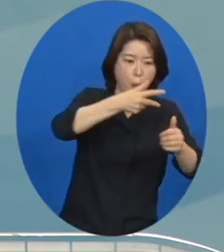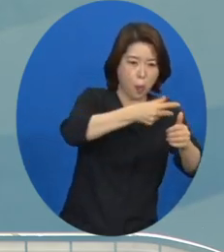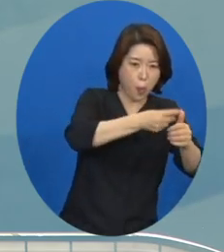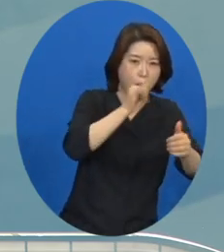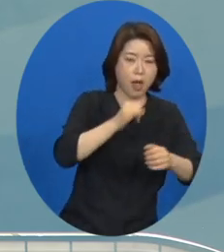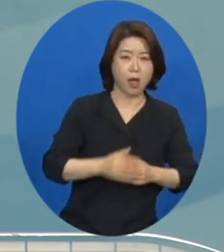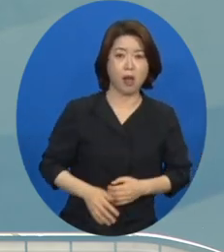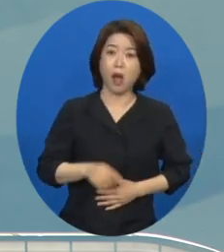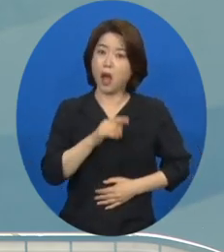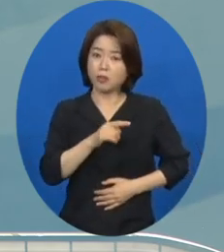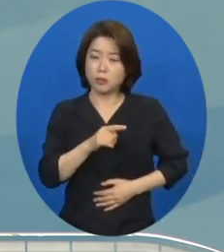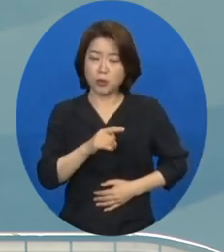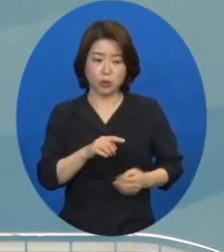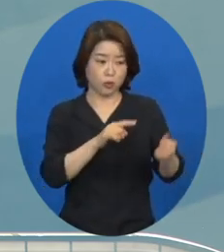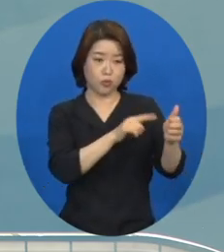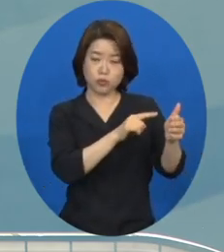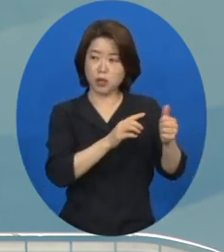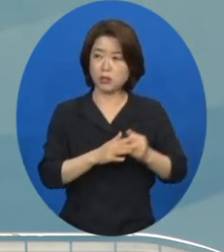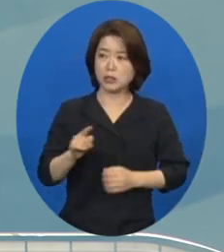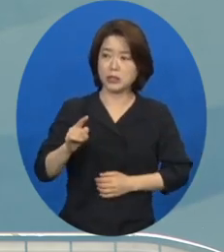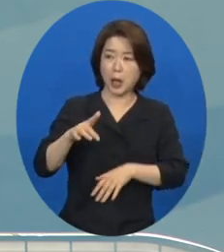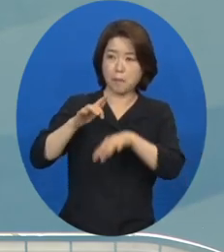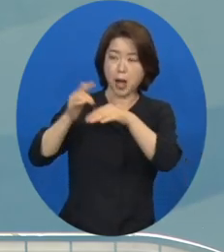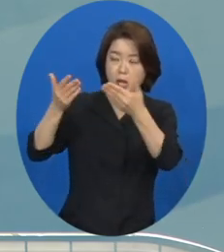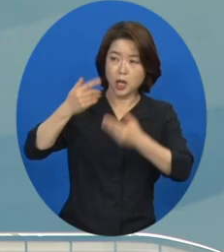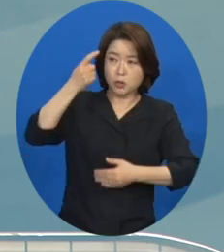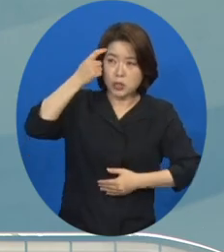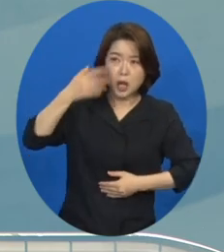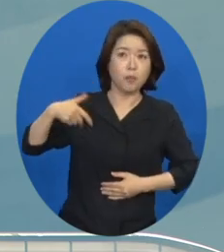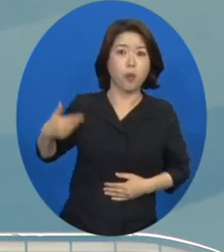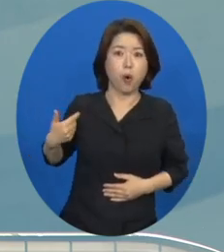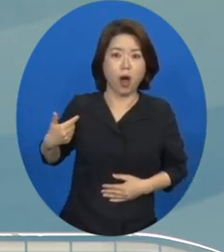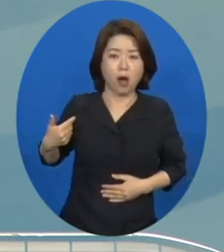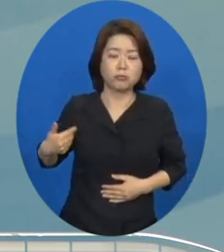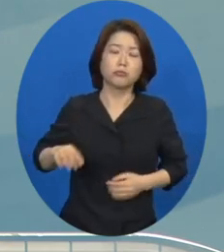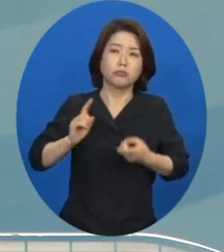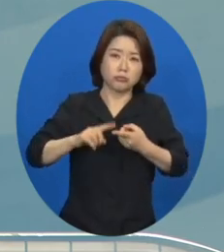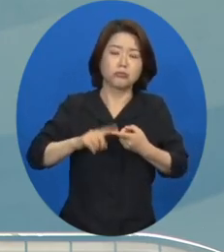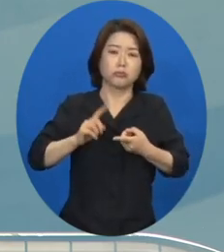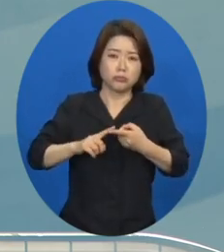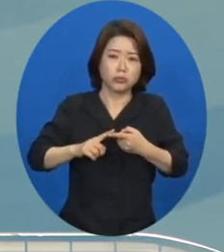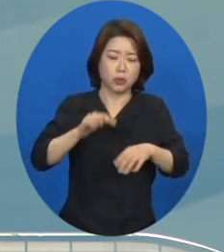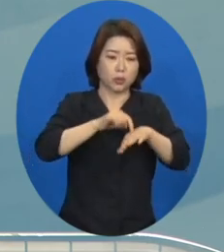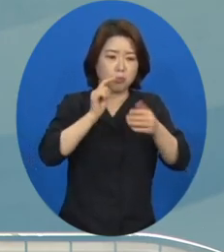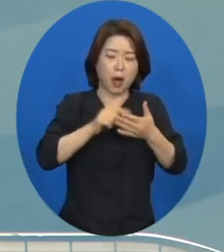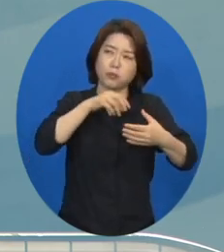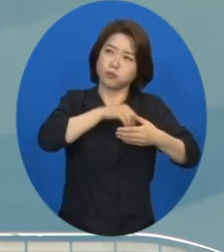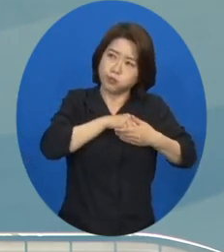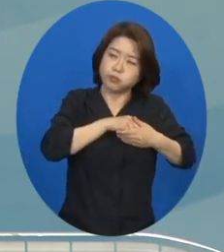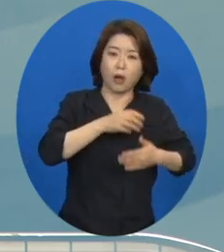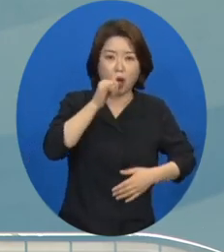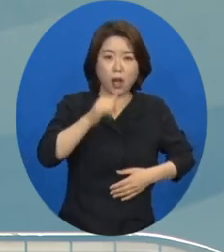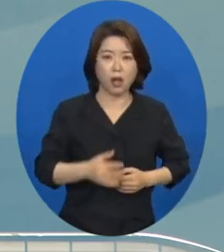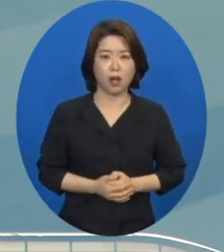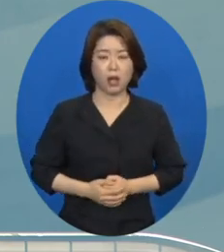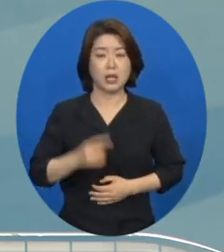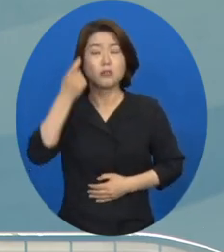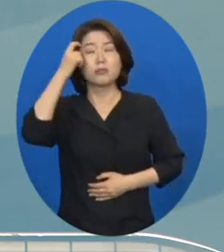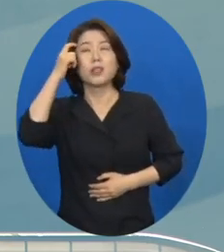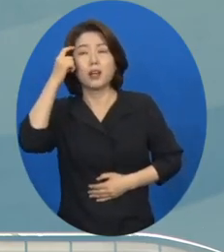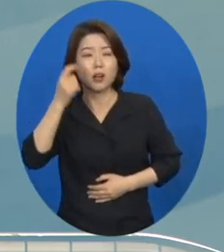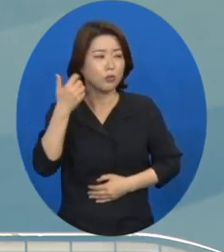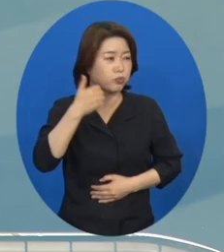그것이 마귀가 주는 생각인 줄 전혀 몰랐기 때문에 그냥 그 생각을 마음에 품습니다. 아, 생각이니까